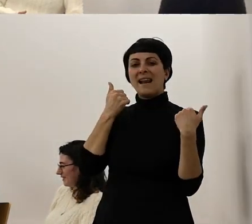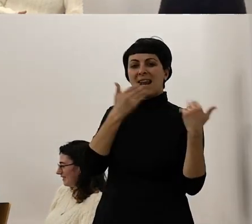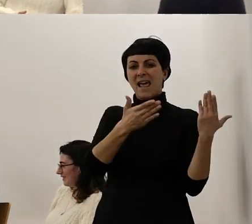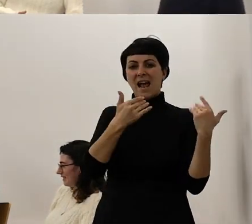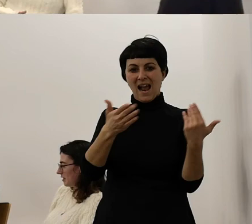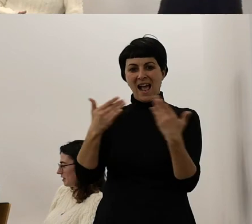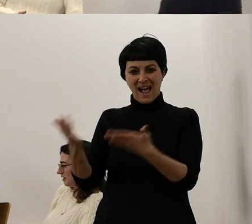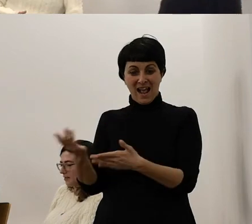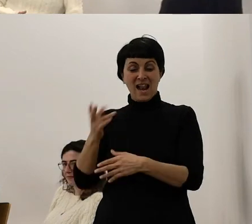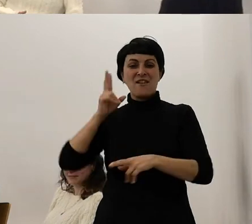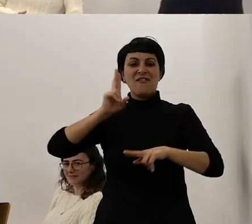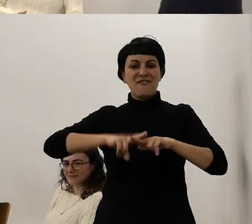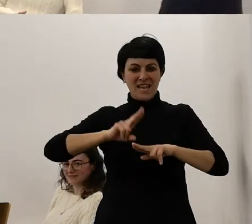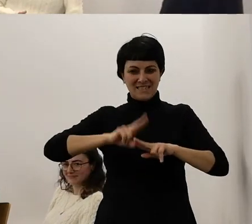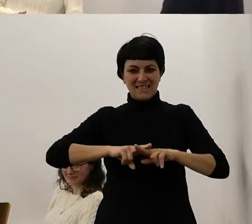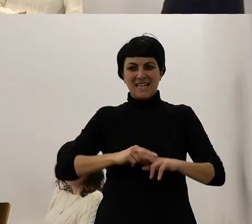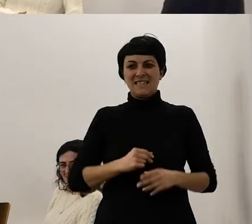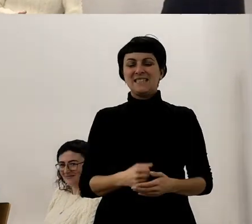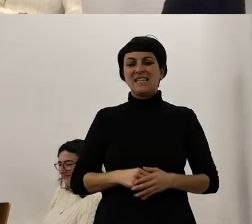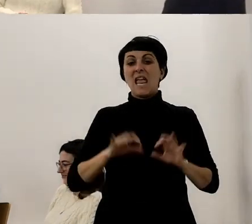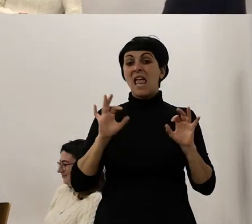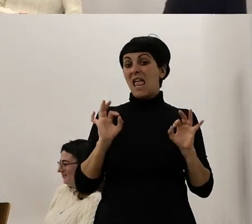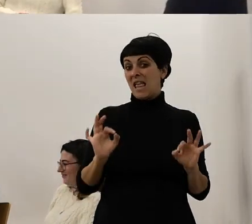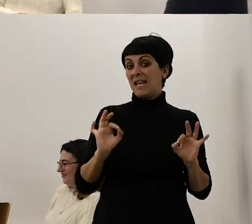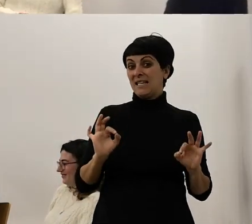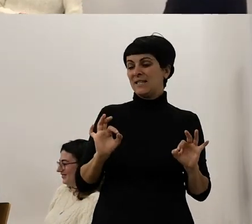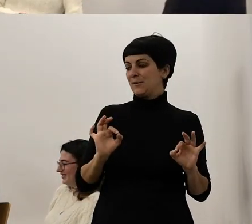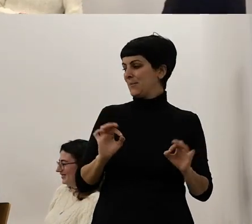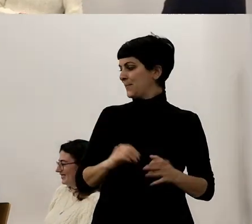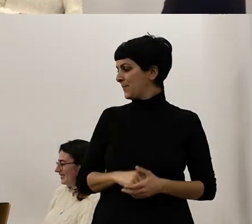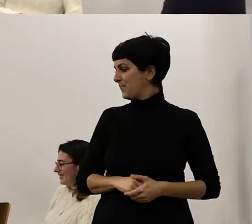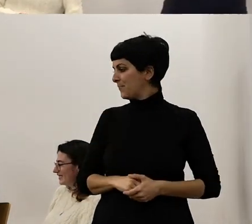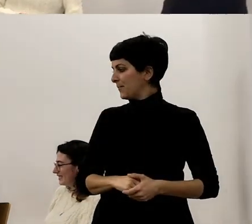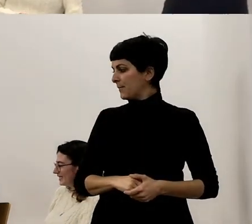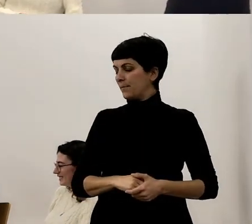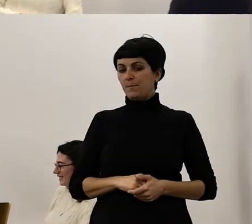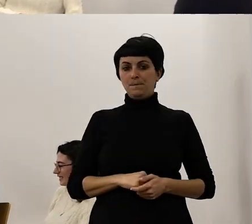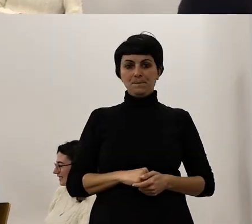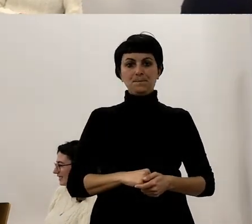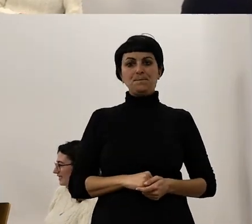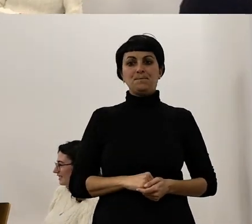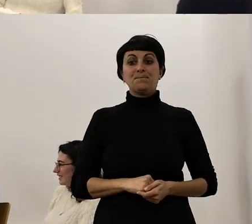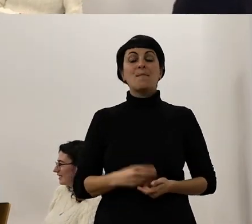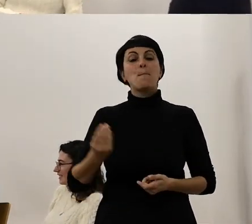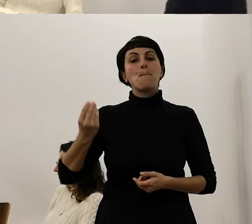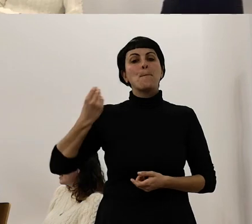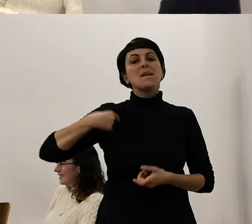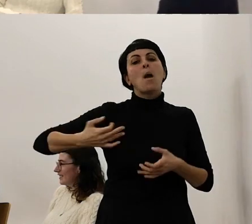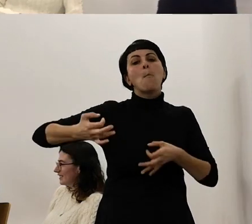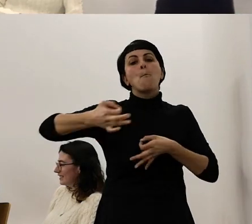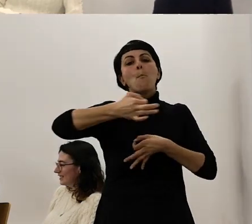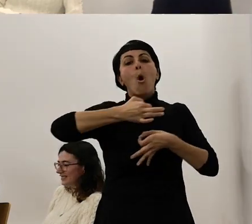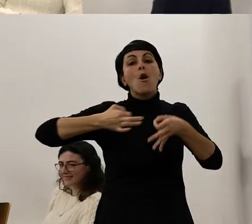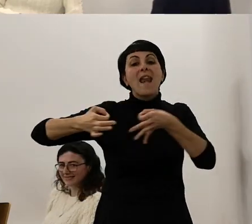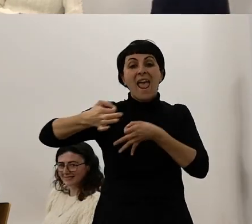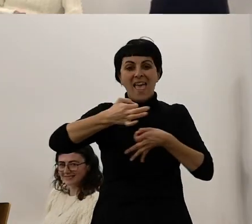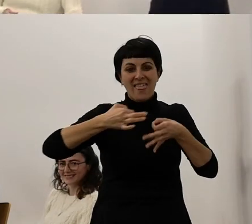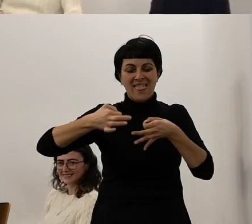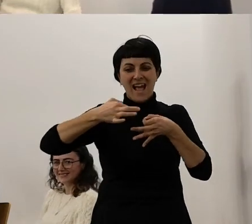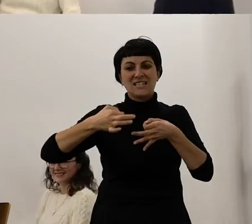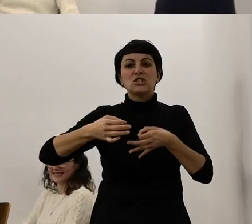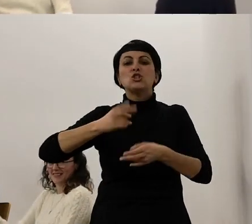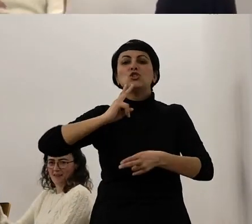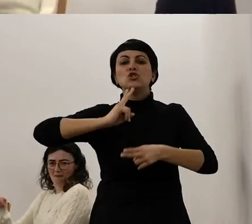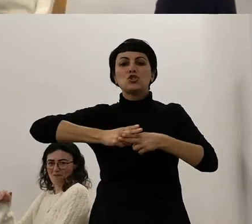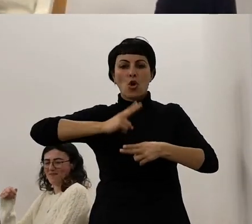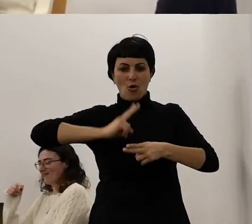de les festes, que són les famoses monedes, una bosseta de monedes de